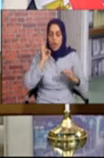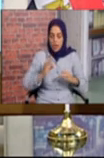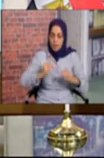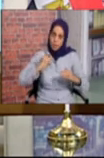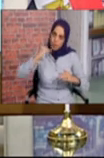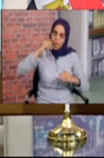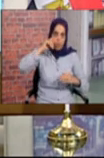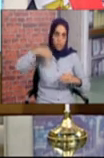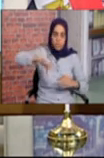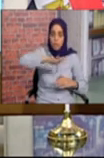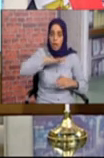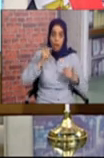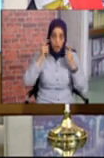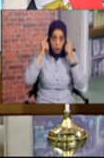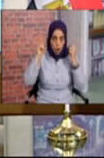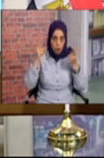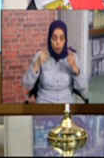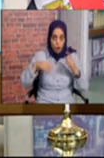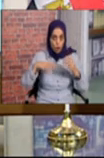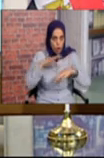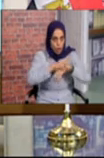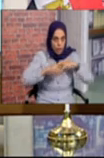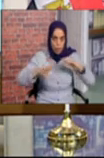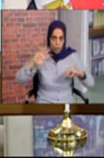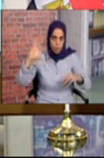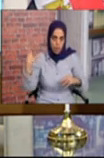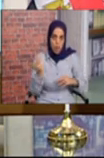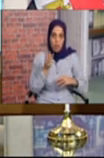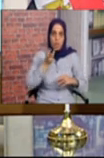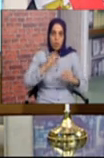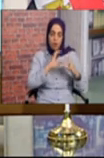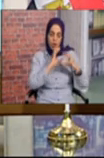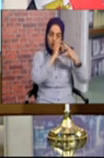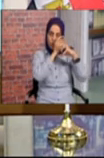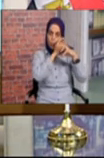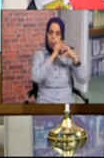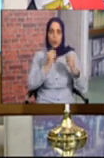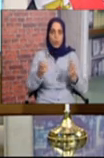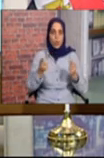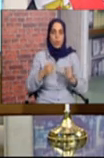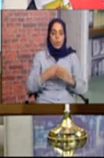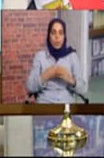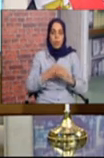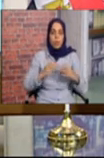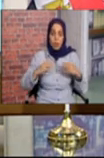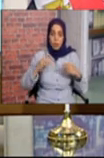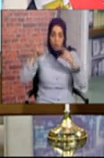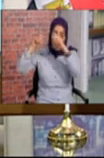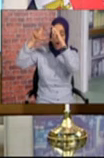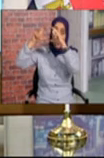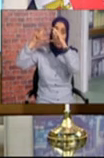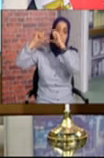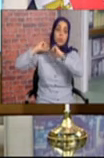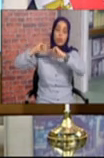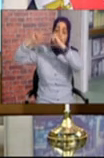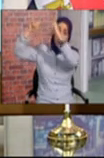تبني إنسان يعرف يتعامل مع التكنولوجيا اللي حضرتك بتعملها، القمر الصناعي اللي